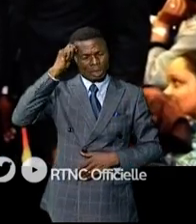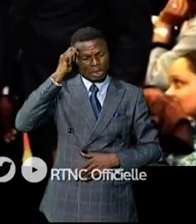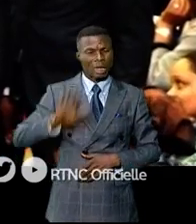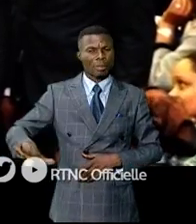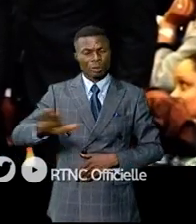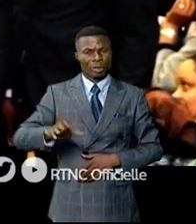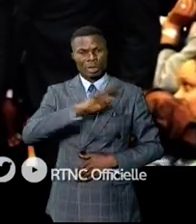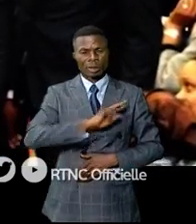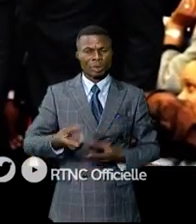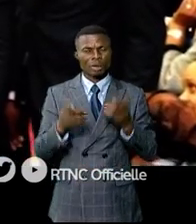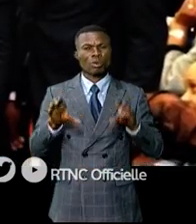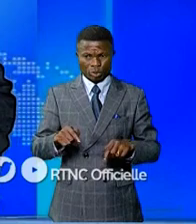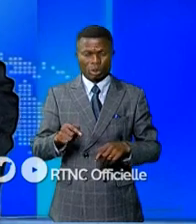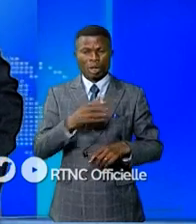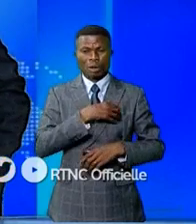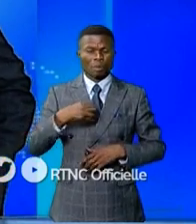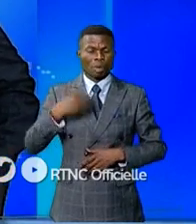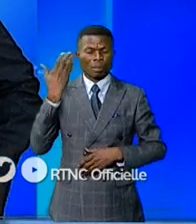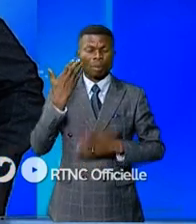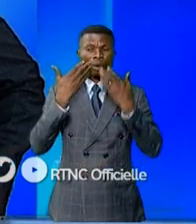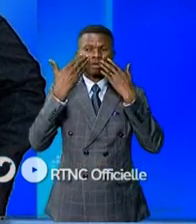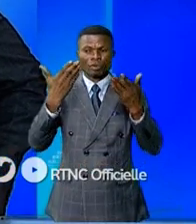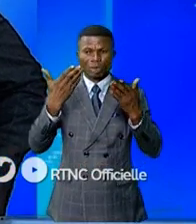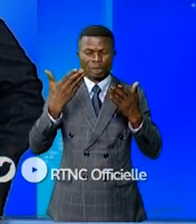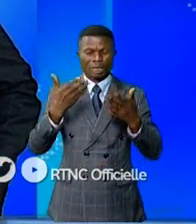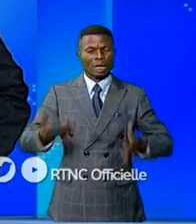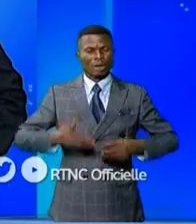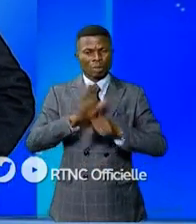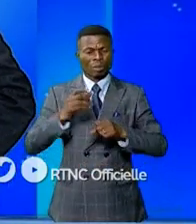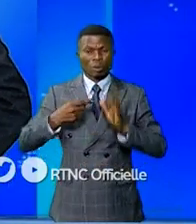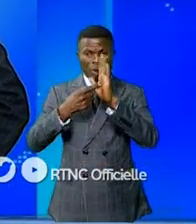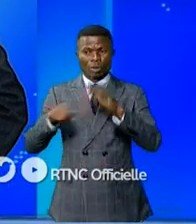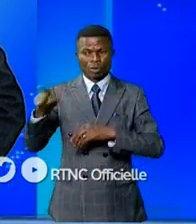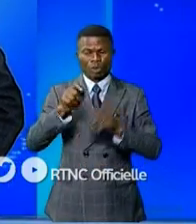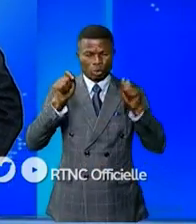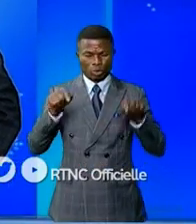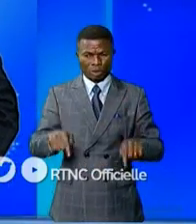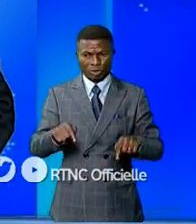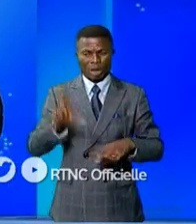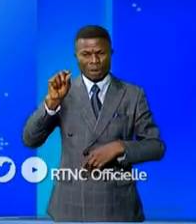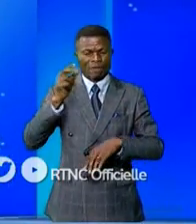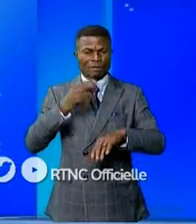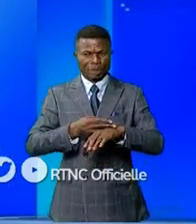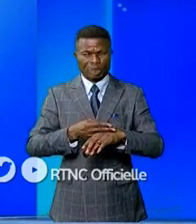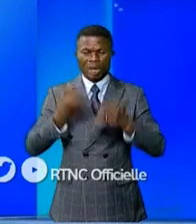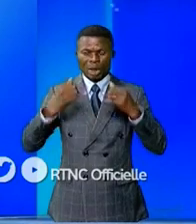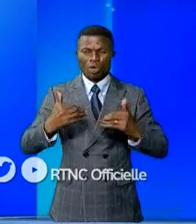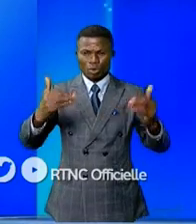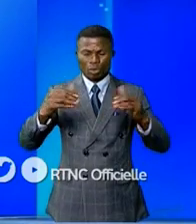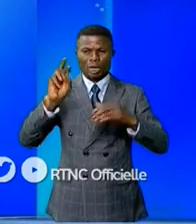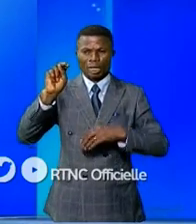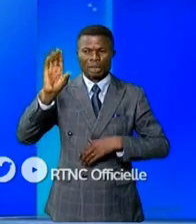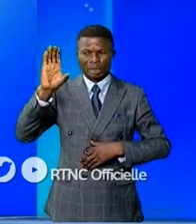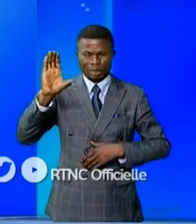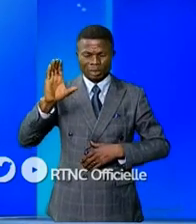pays, la République démocratique du Congo. Grand était le plaisir de vous présenter ce téléjournal. L'actualité continue sur nos